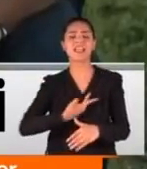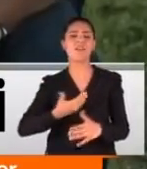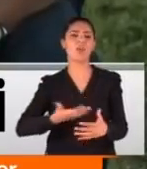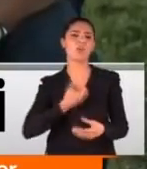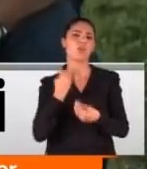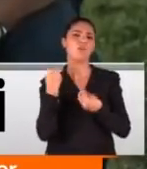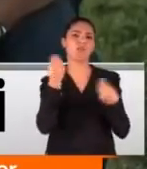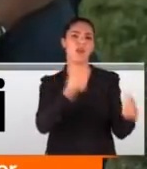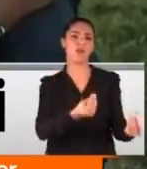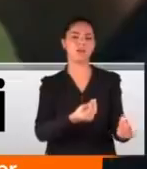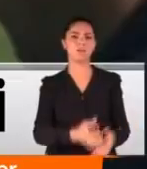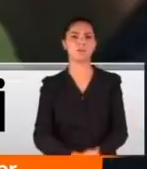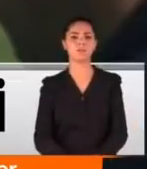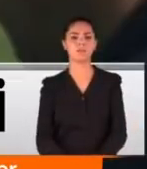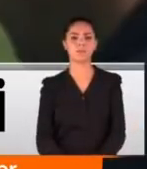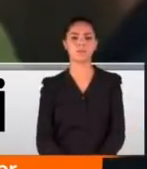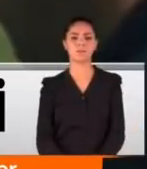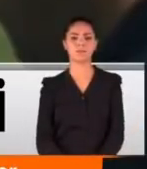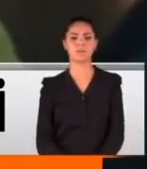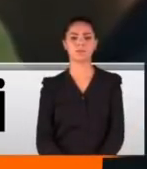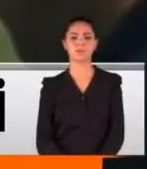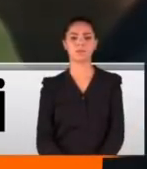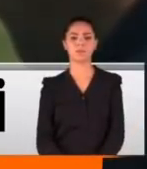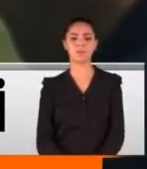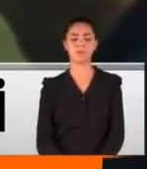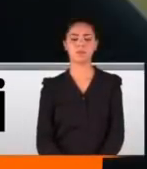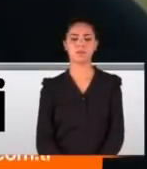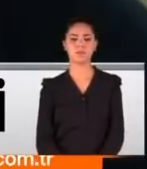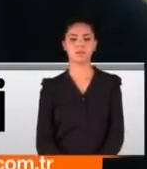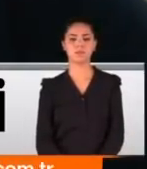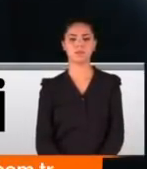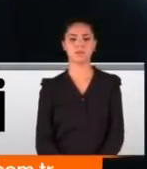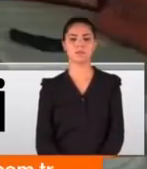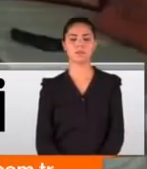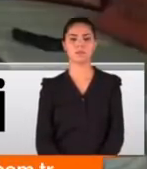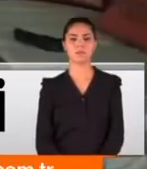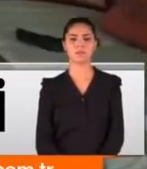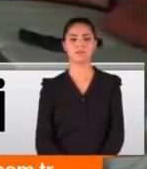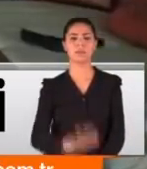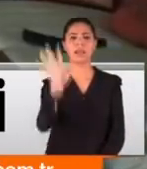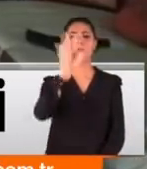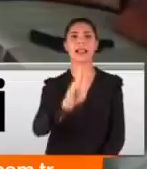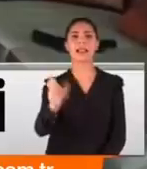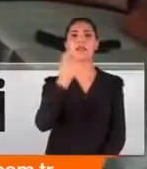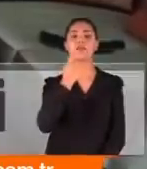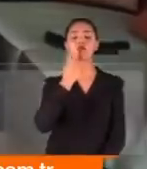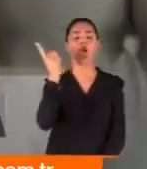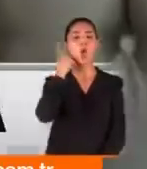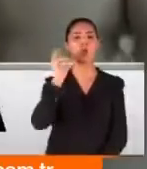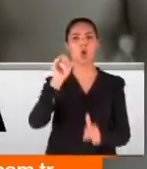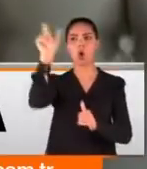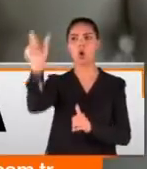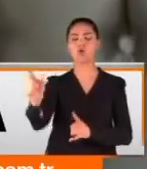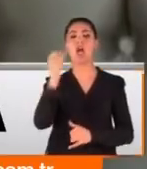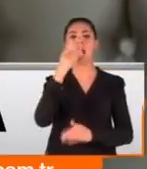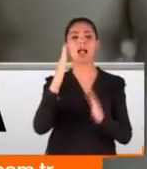o noktaya nasıl getirir? Ben de bir abi olarak bilmek istemiyorum. 57 yaşındaki ünlü oyuncu